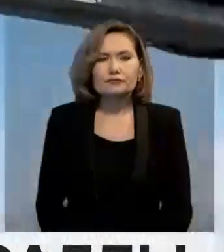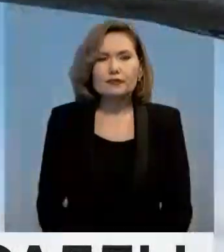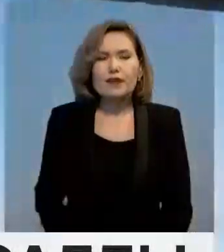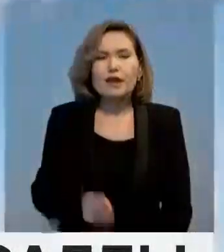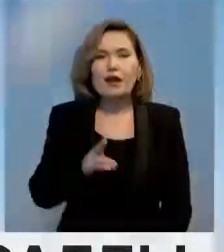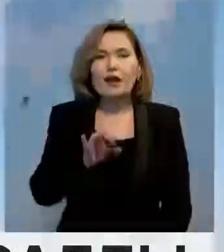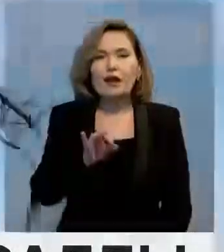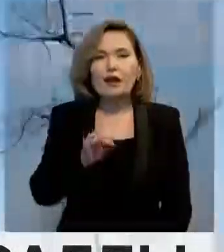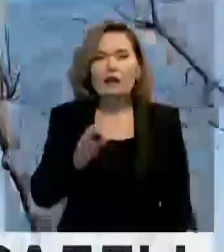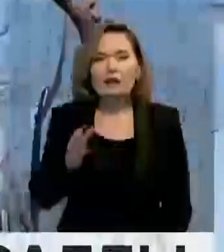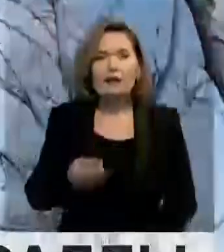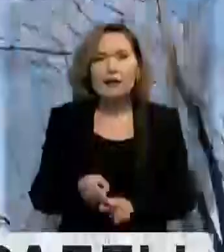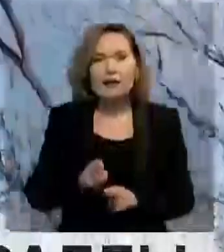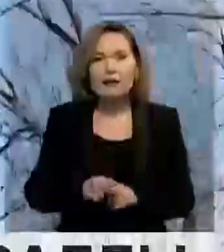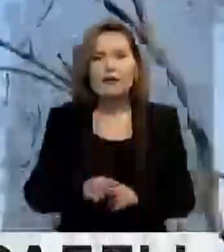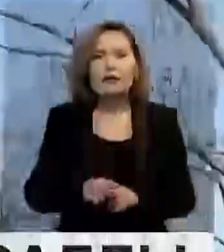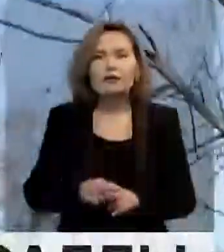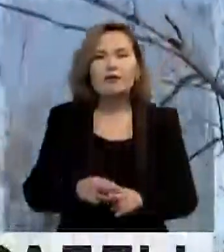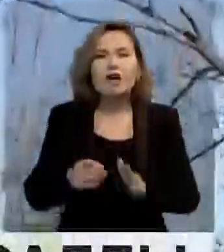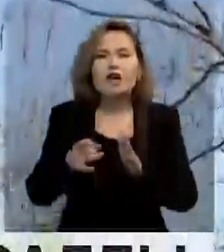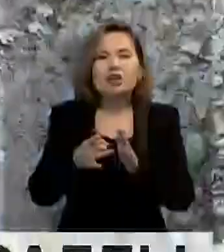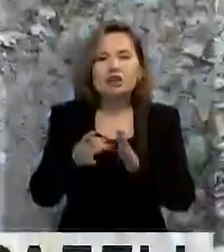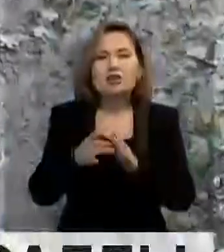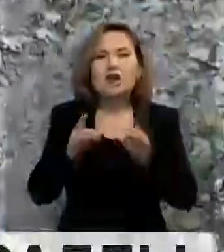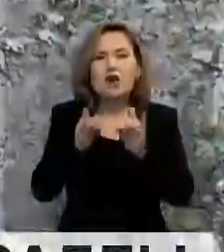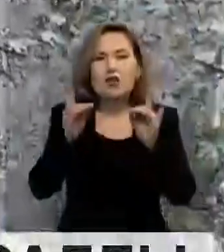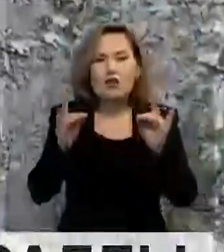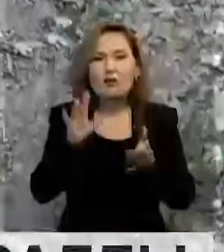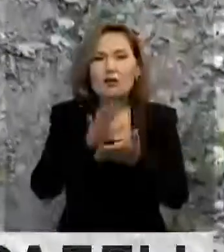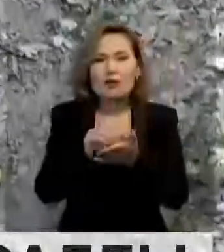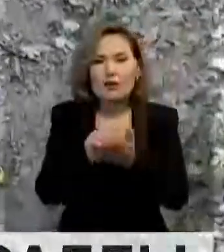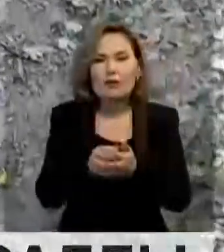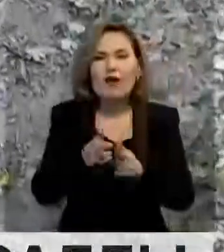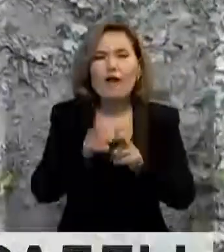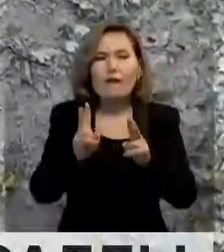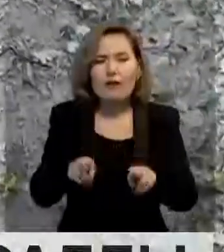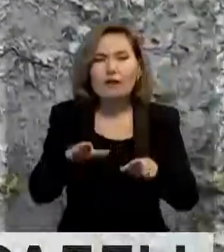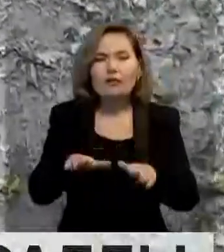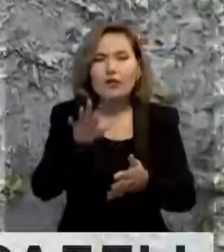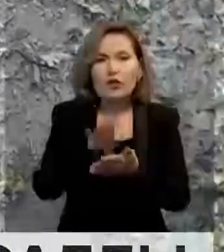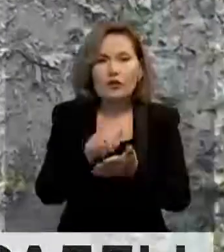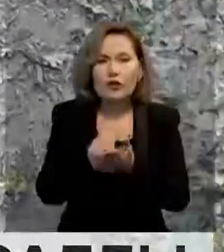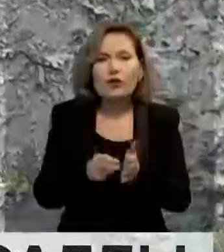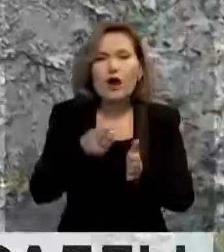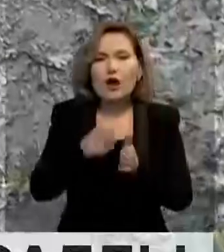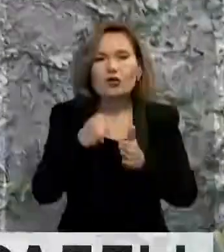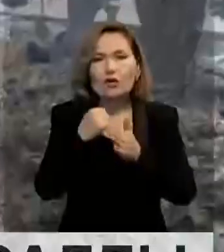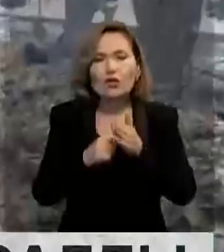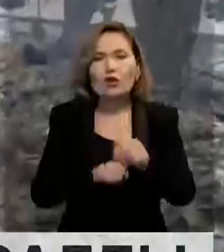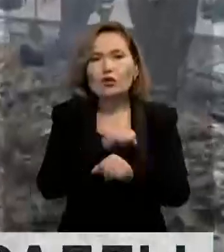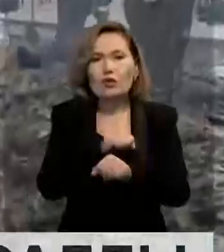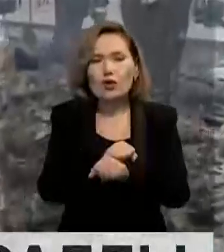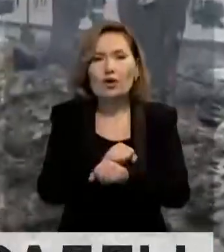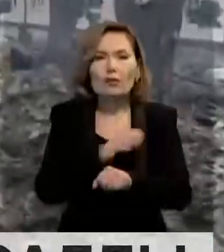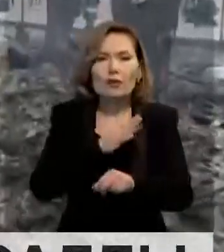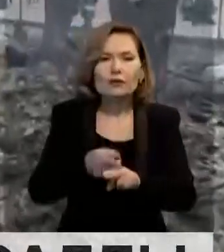Киевте бүлінген нысандар қатарында шыны көпір де бар. Темір жол вокзалына да зақым келген. Метро қозғалысы тоқтап, станциялар бомбадан жасырынатын